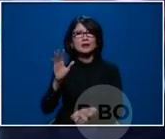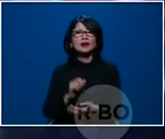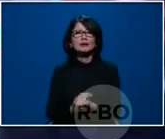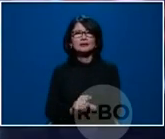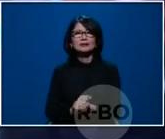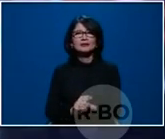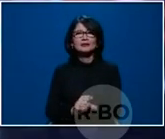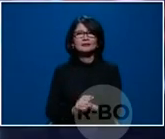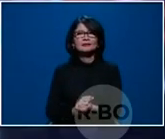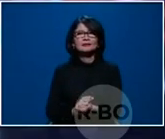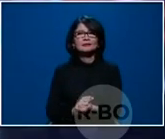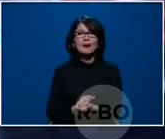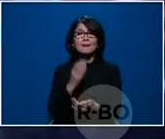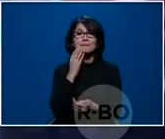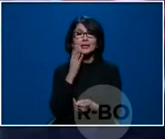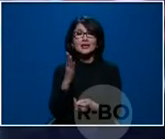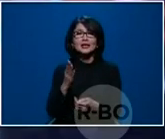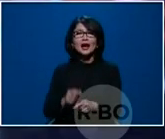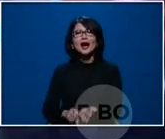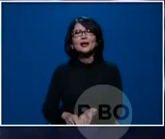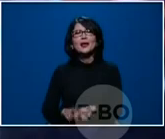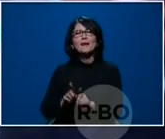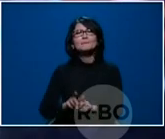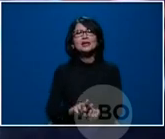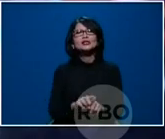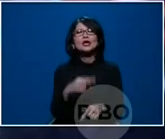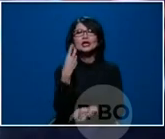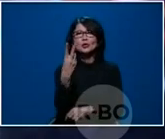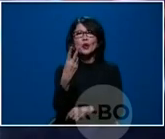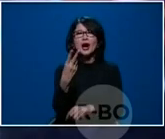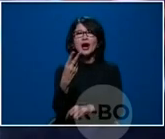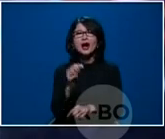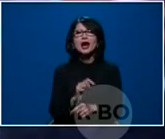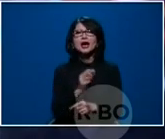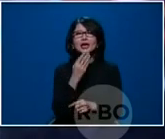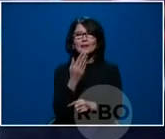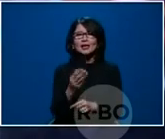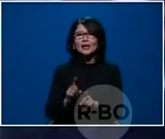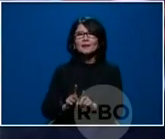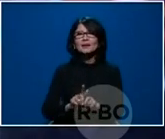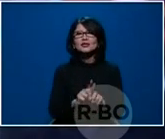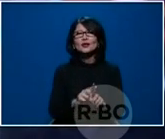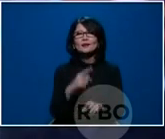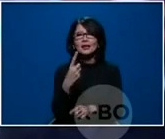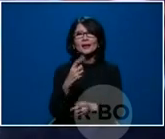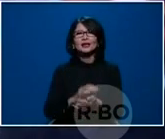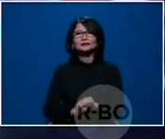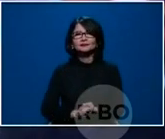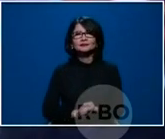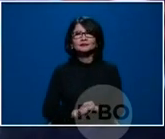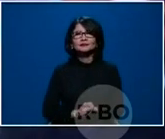paslon kedua kepada paslon pertama Untuk itu saya berikan waktu kepada paslon